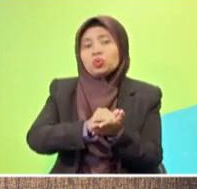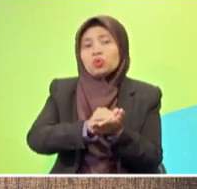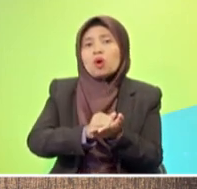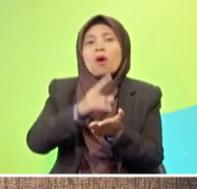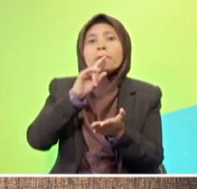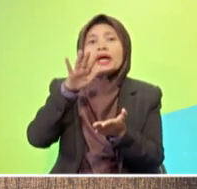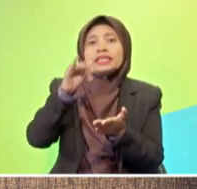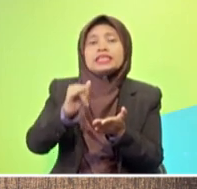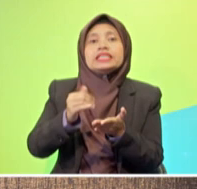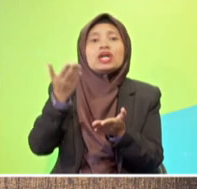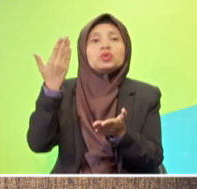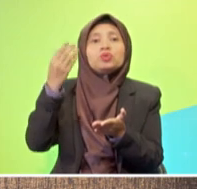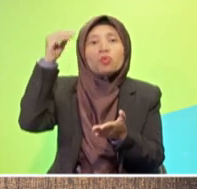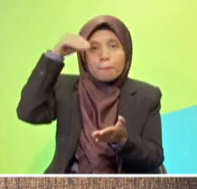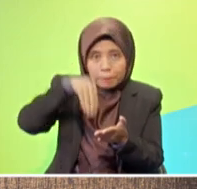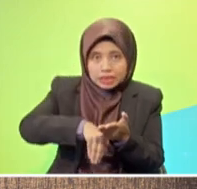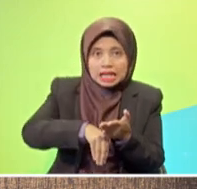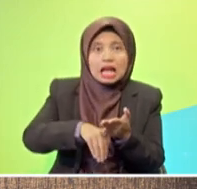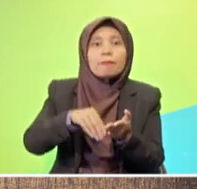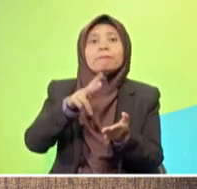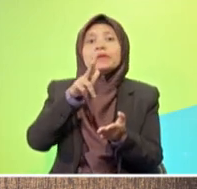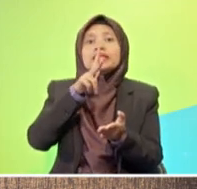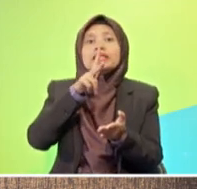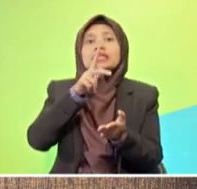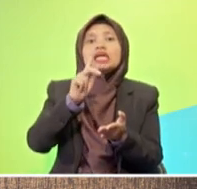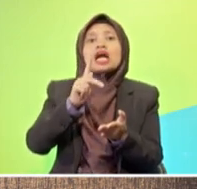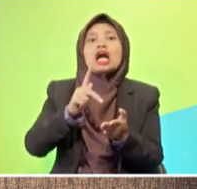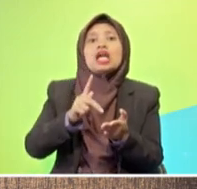yang dahulu menyelam itulah betina dan yang kemudian